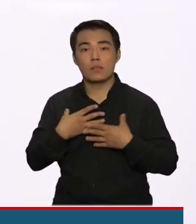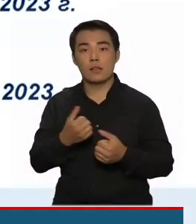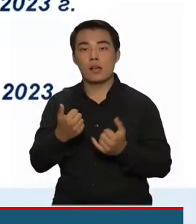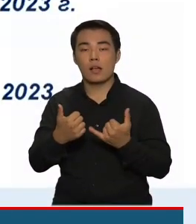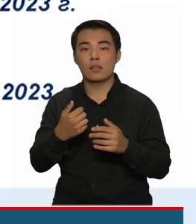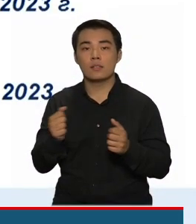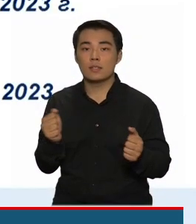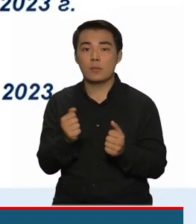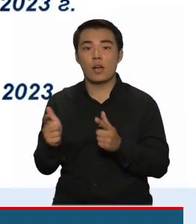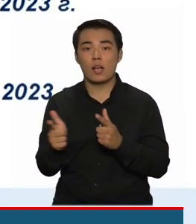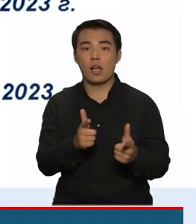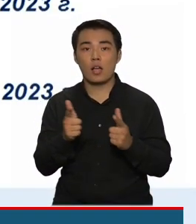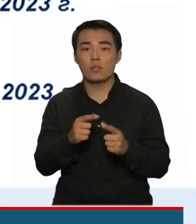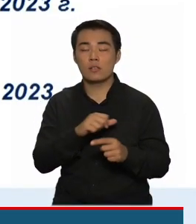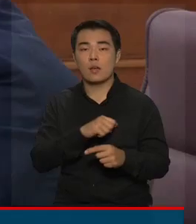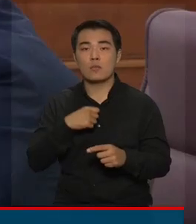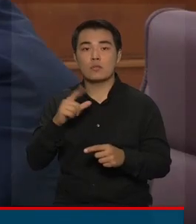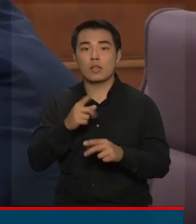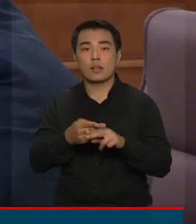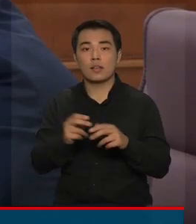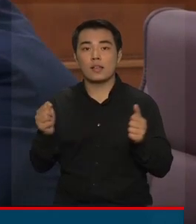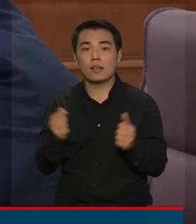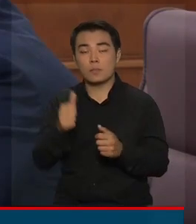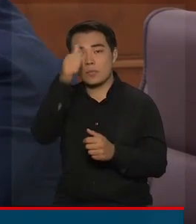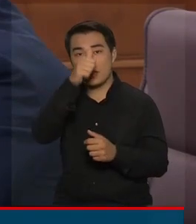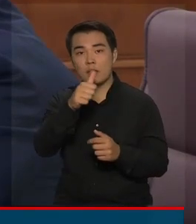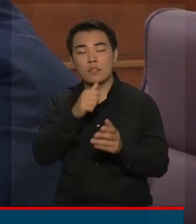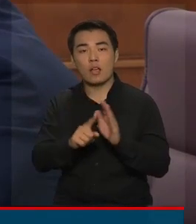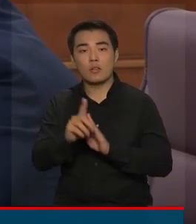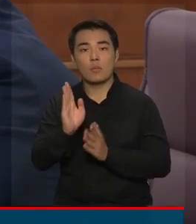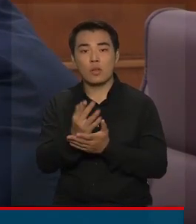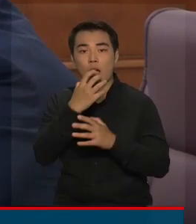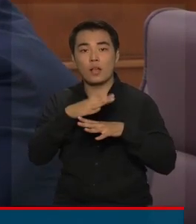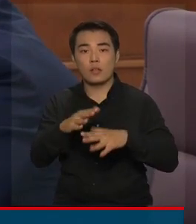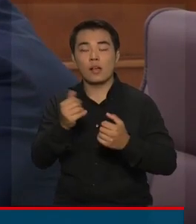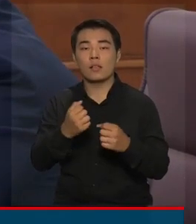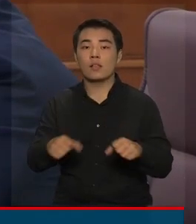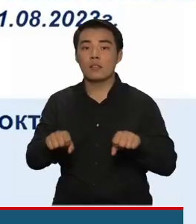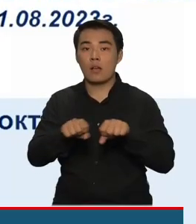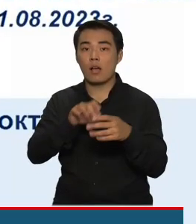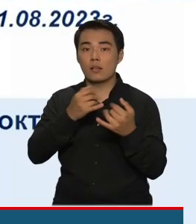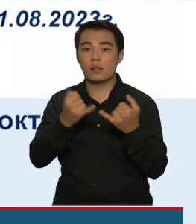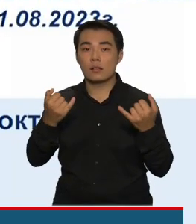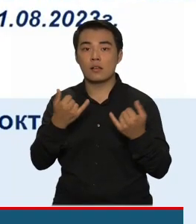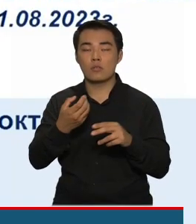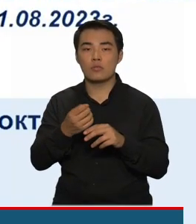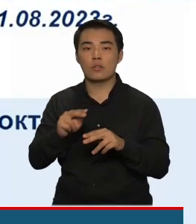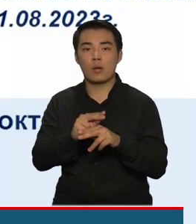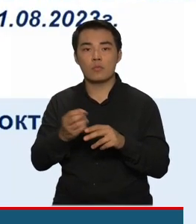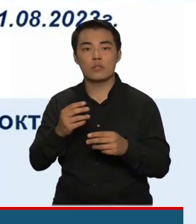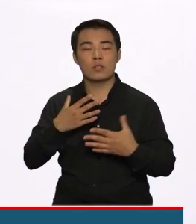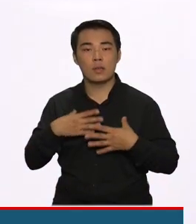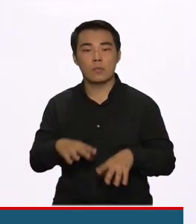қысқа дайындығы сол қыс айларында басталатын тәрізді. Себебі жылу желілерін жөндеу әлі күнге дейін басталмаған.